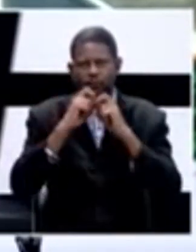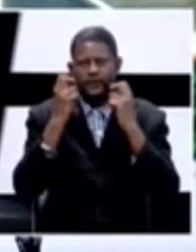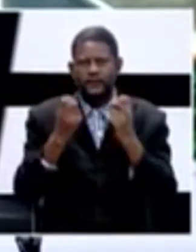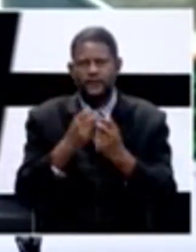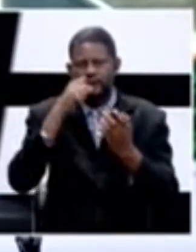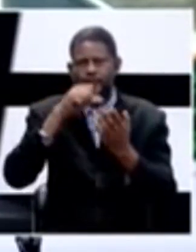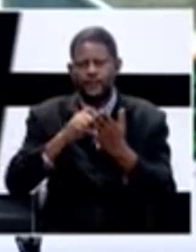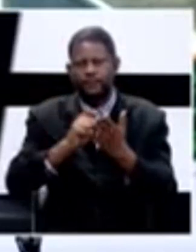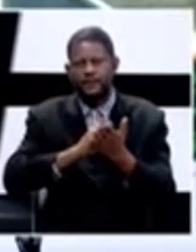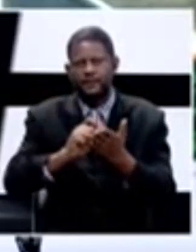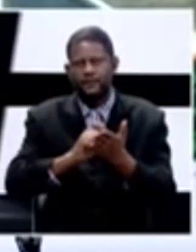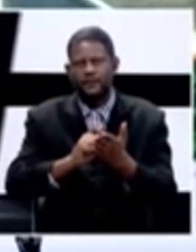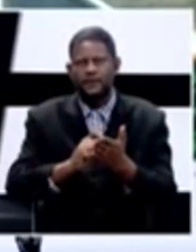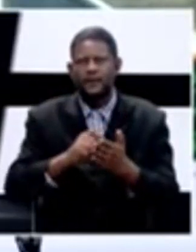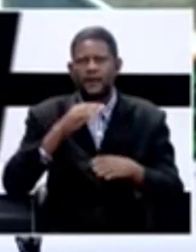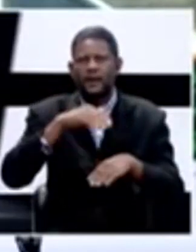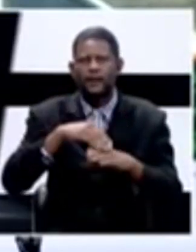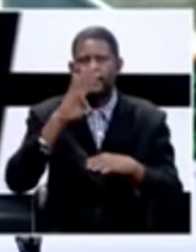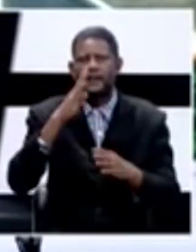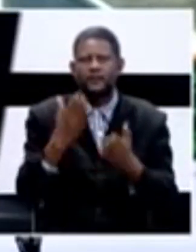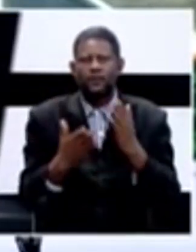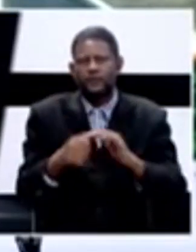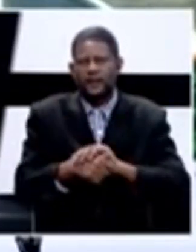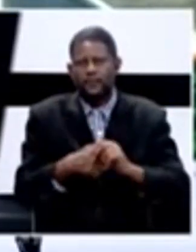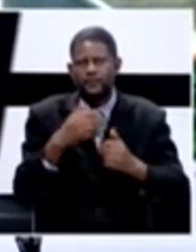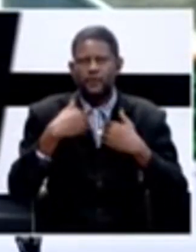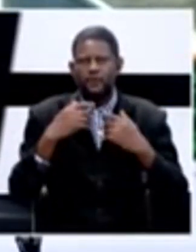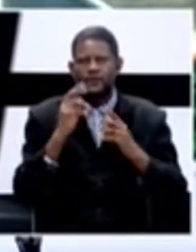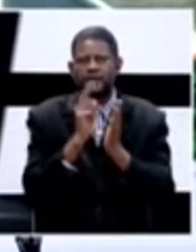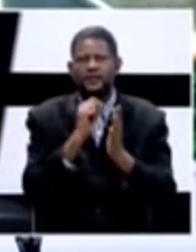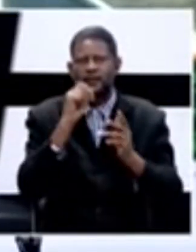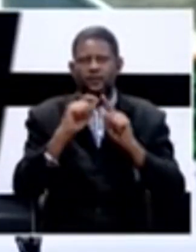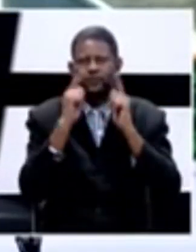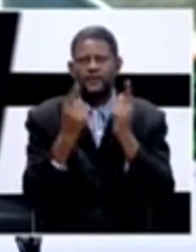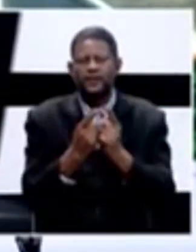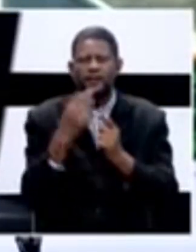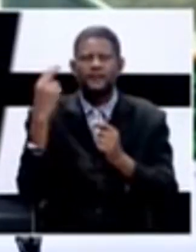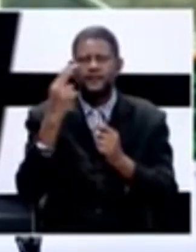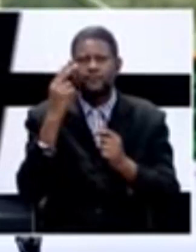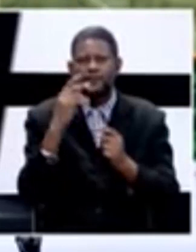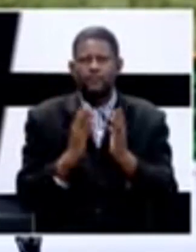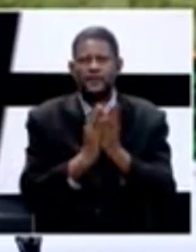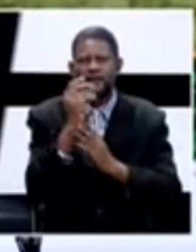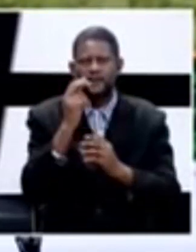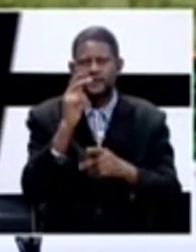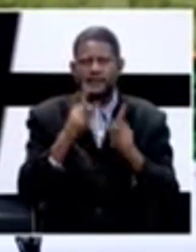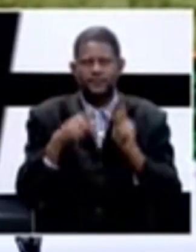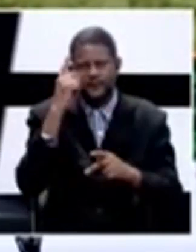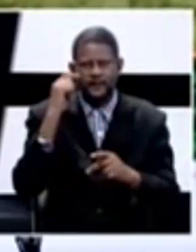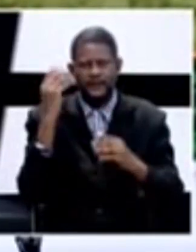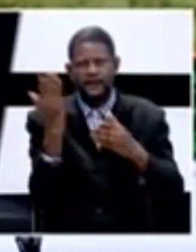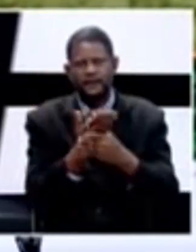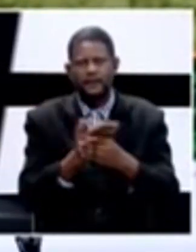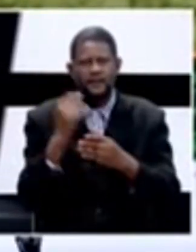ደብዳቤ ጽሒፉ ኣብ 4 ኪሎ ዓሪድ ዘሎ ዘይሕጋዊ ጉጅለ ረብሓን መሰልን ህዝቢ ትግራይ እናኸልከለን ንኢትዮጵያ